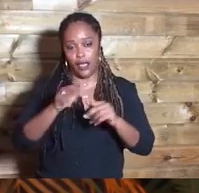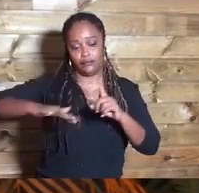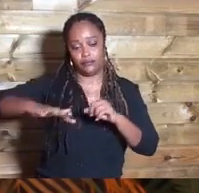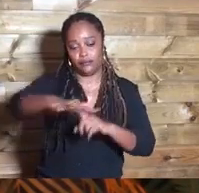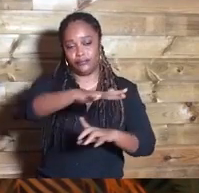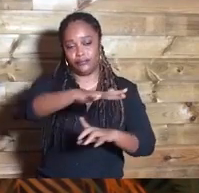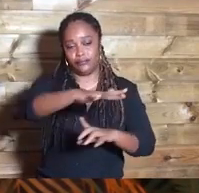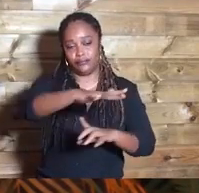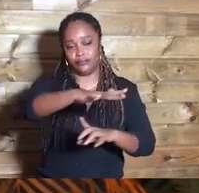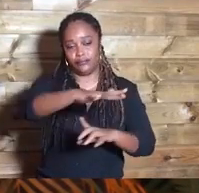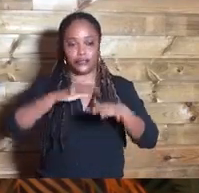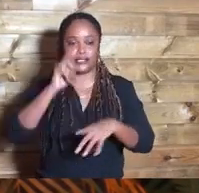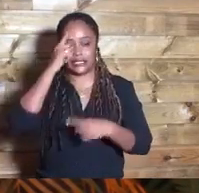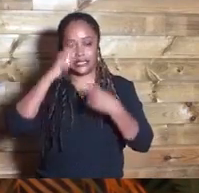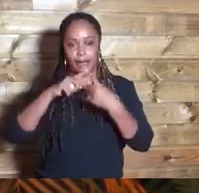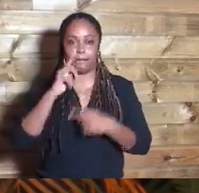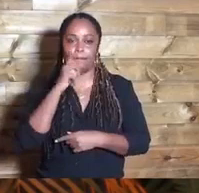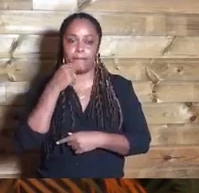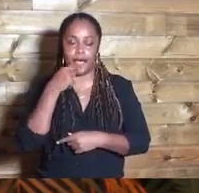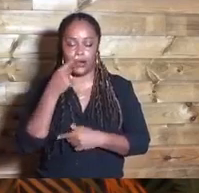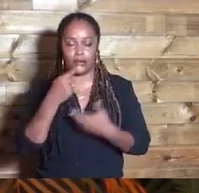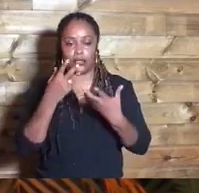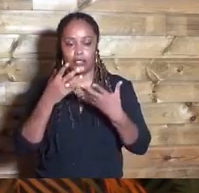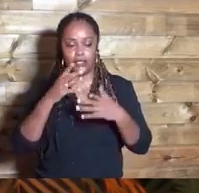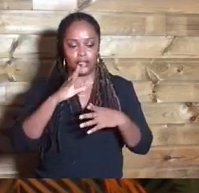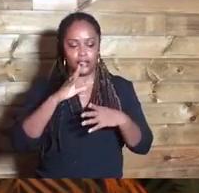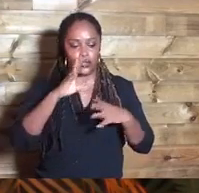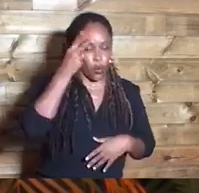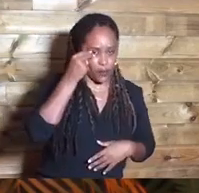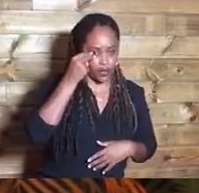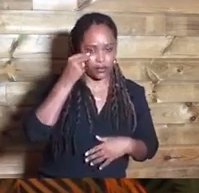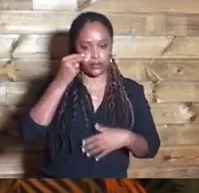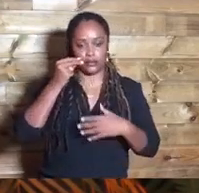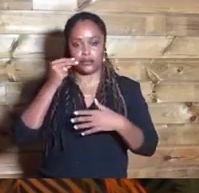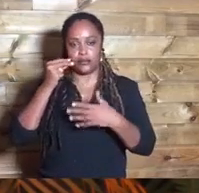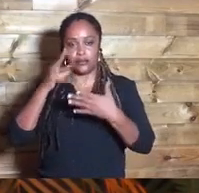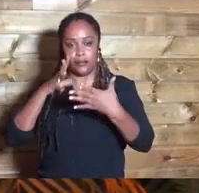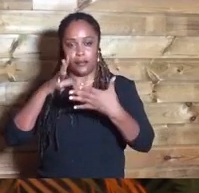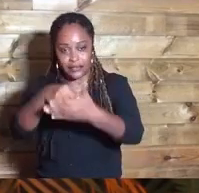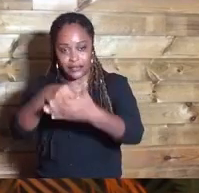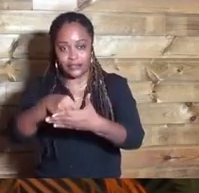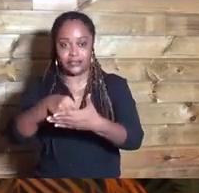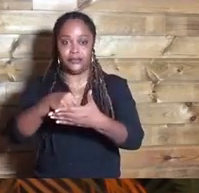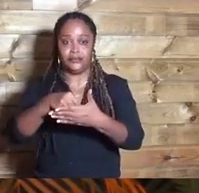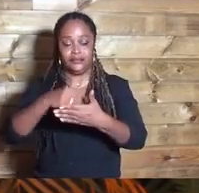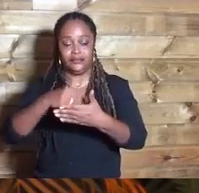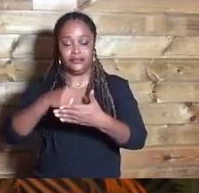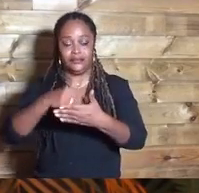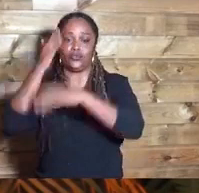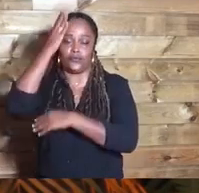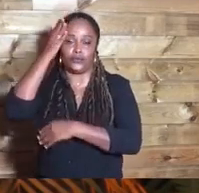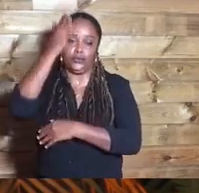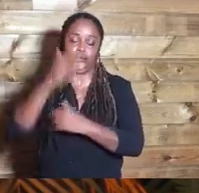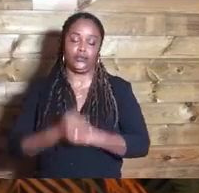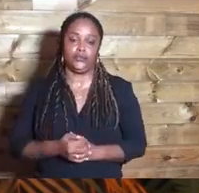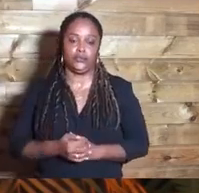parole pour comprendre, accepter et participer aux évolutions futures. Nous avons souhaité une société qui a